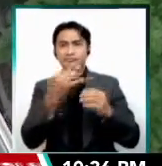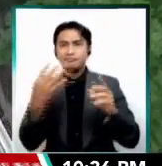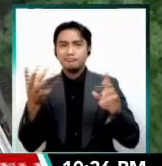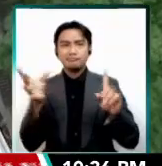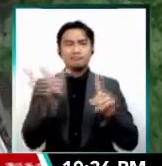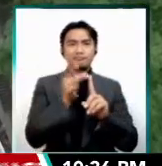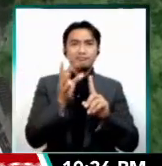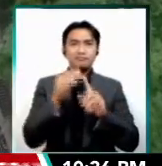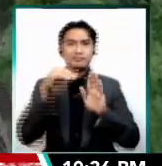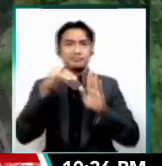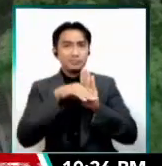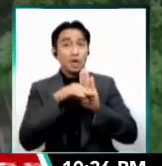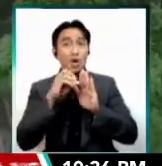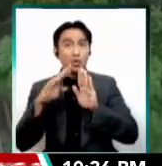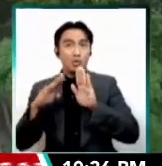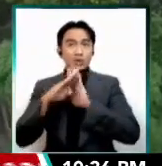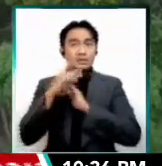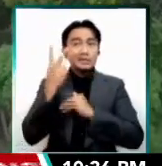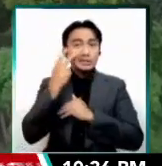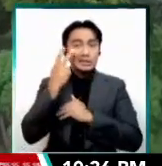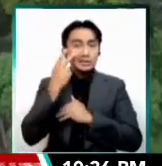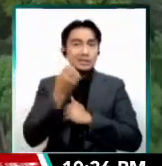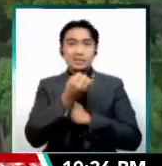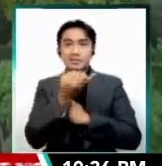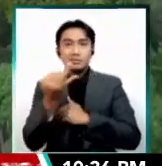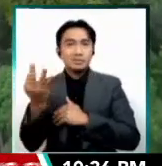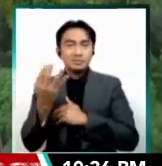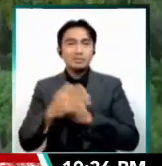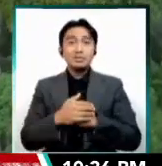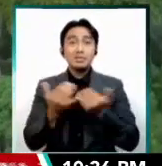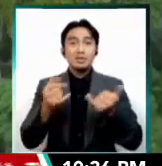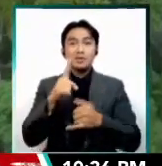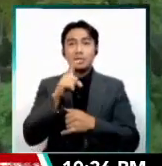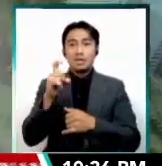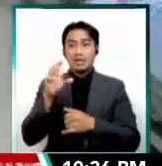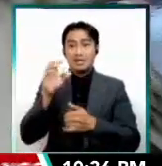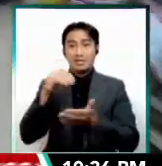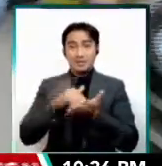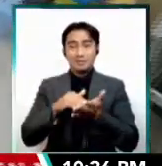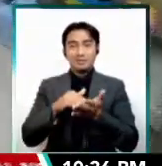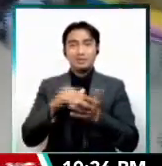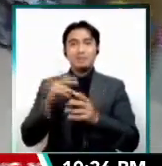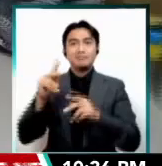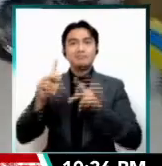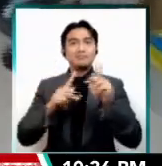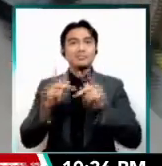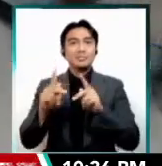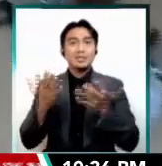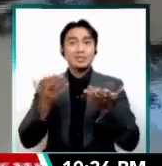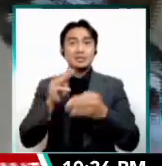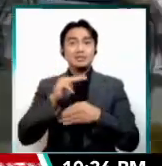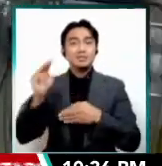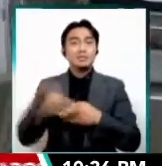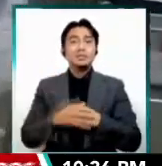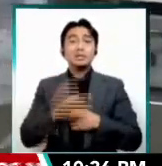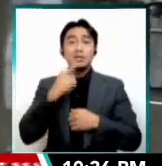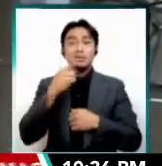yung dami ng new cases per 100,000 population sa Metro Manila. Ayon sa Department of Health,